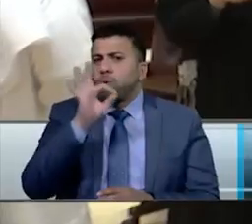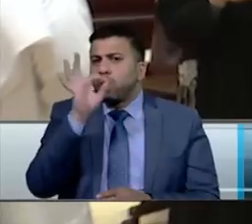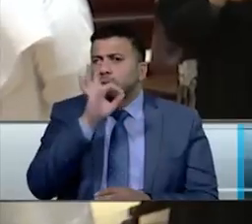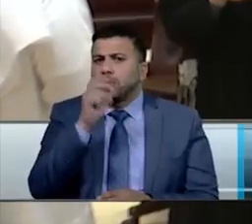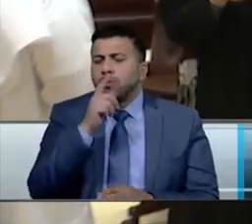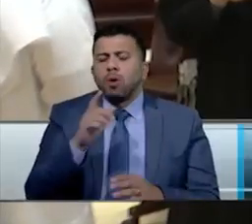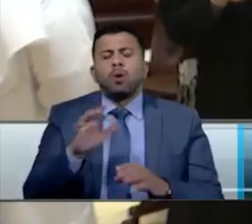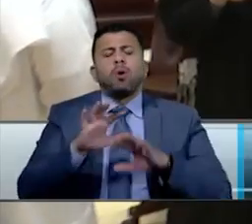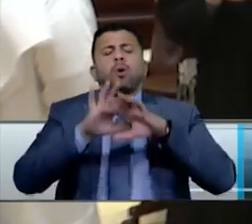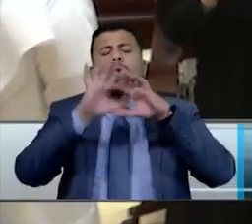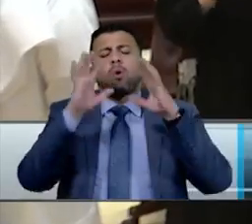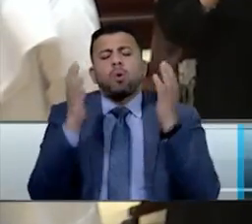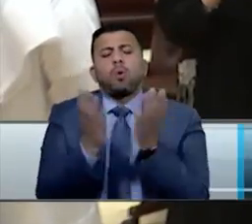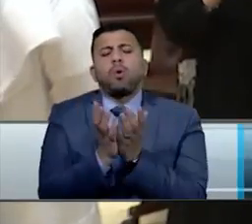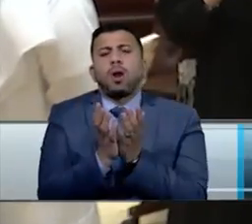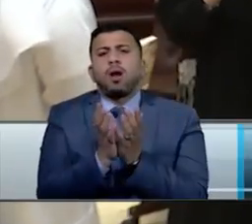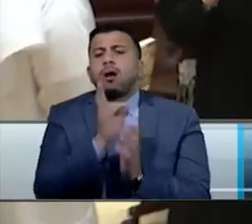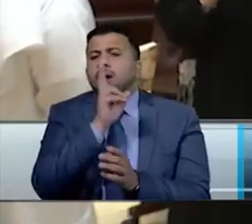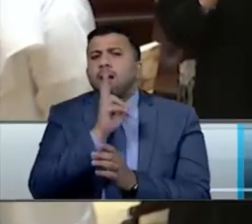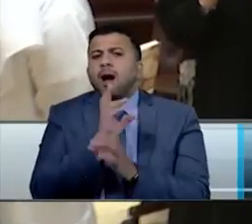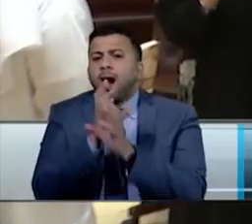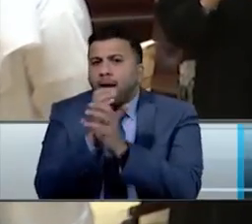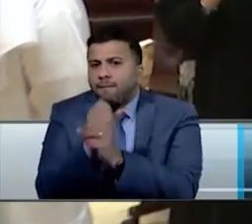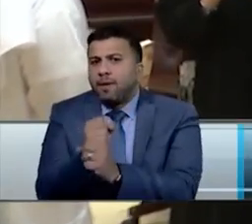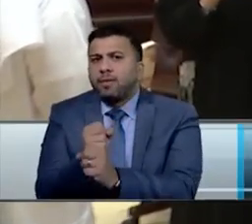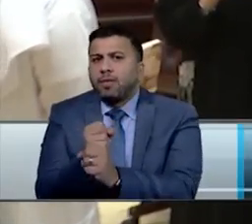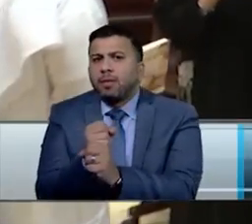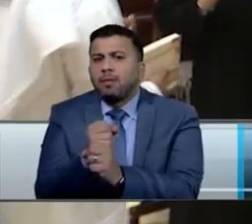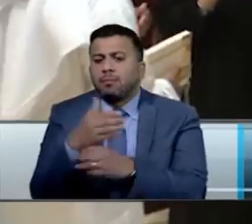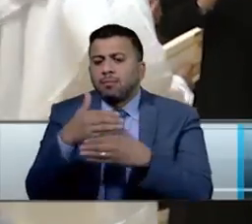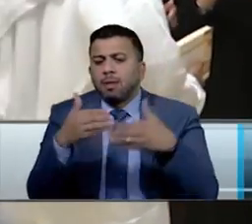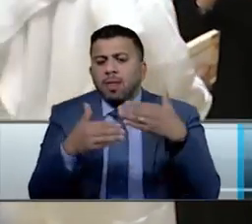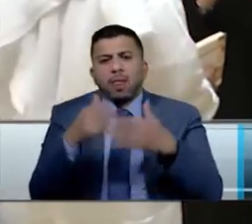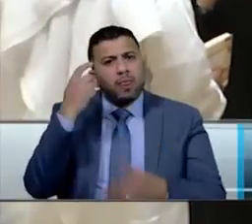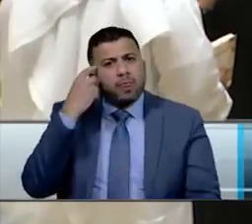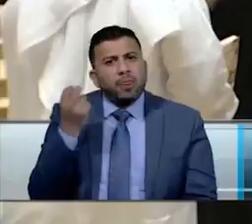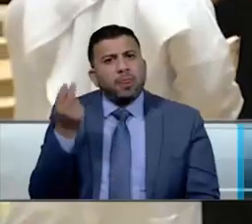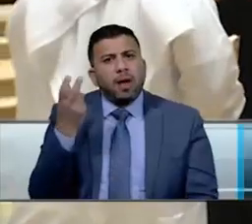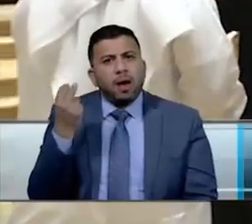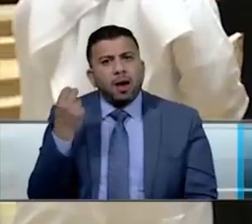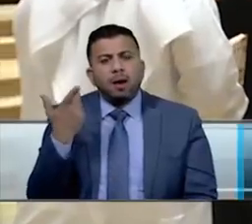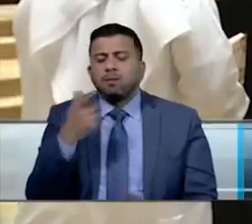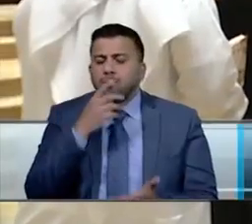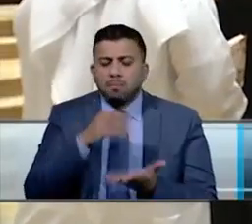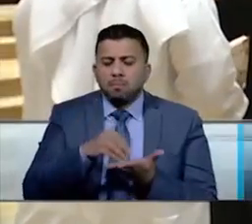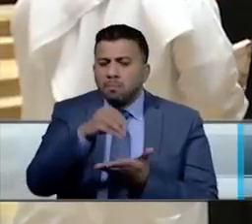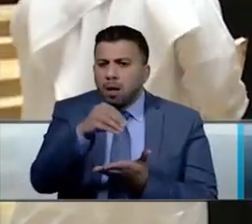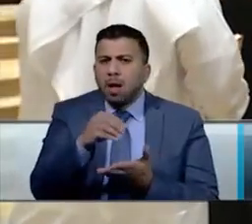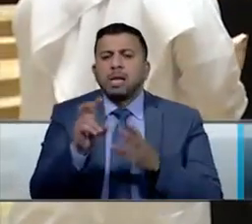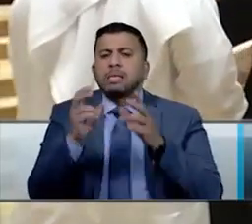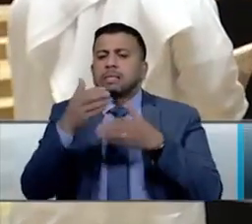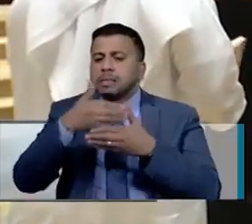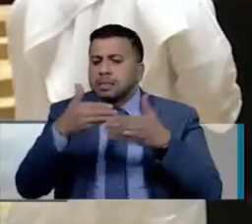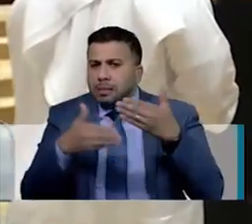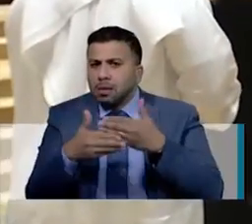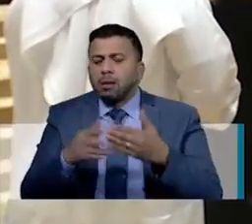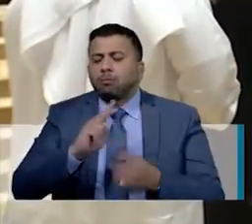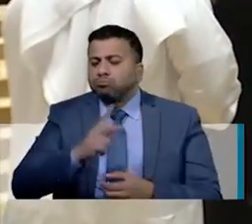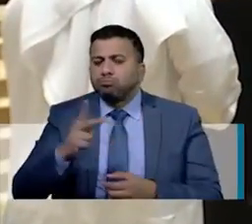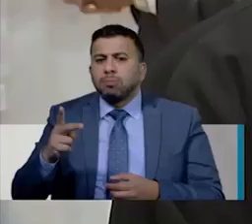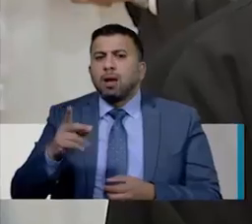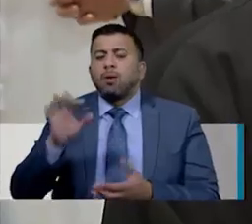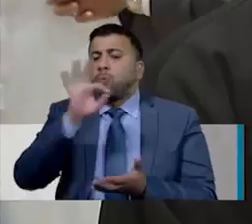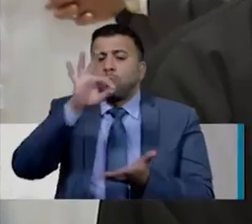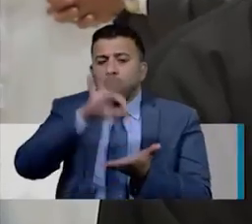لحماية كل أو الحفاظ على كل الممتلكات الثقافية سواء المنقولة أو غير المنقولة في إمارة